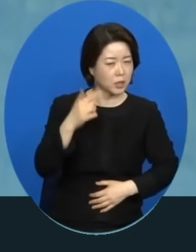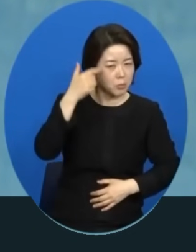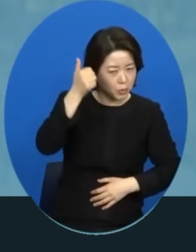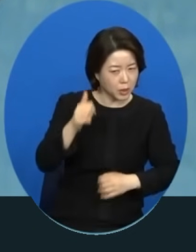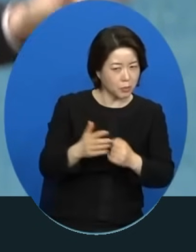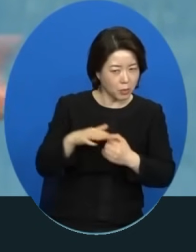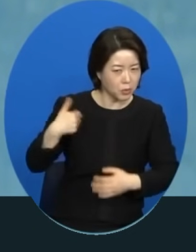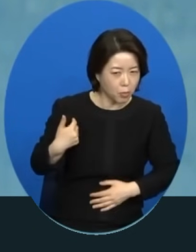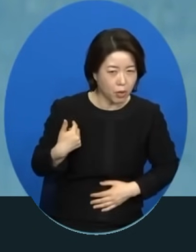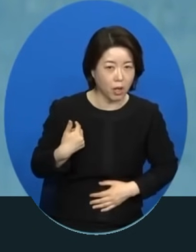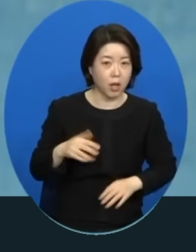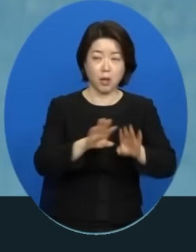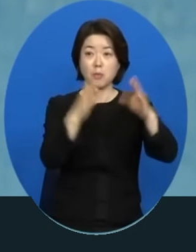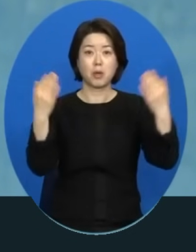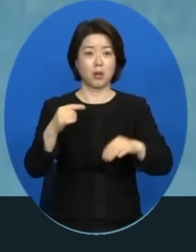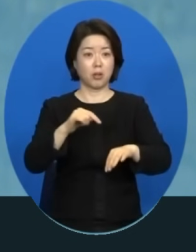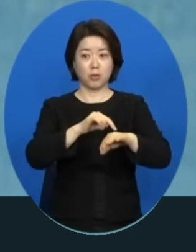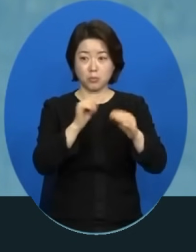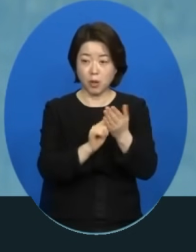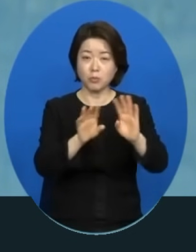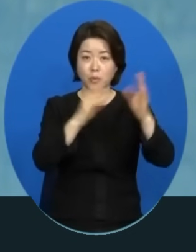됐고 결혼하셔서 지금 사모님이 되신 거예요.